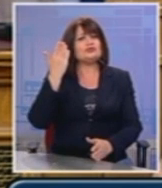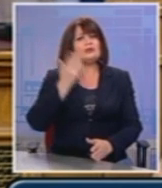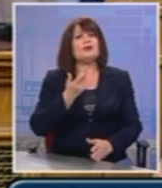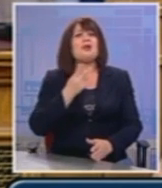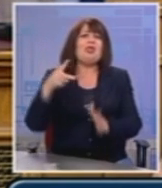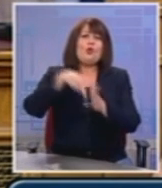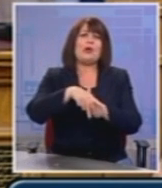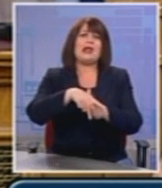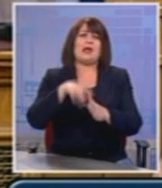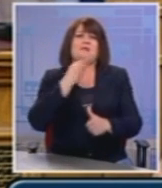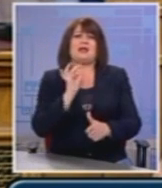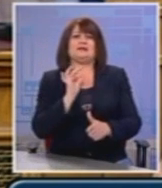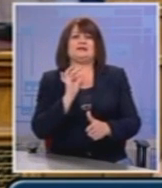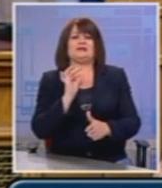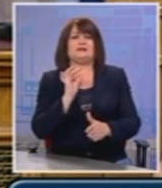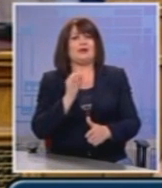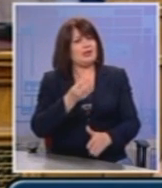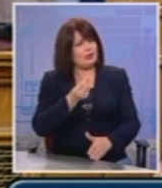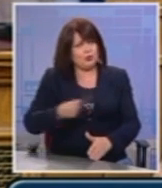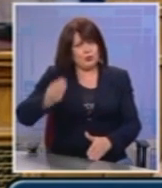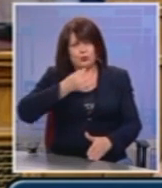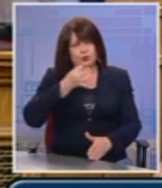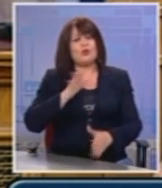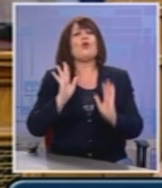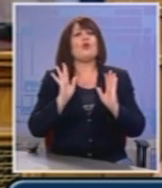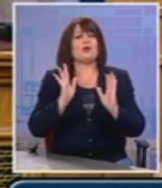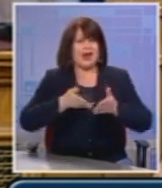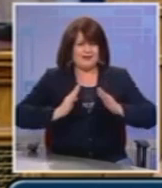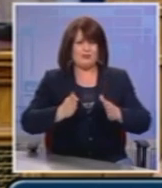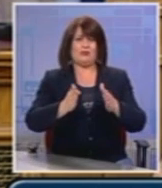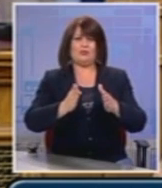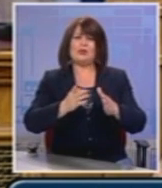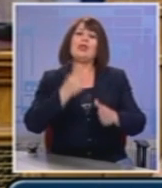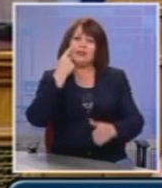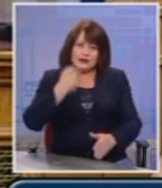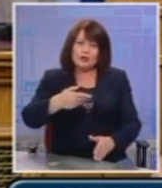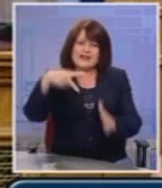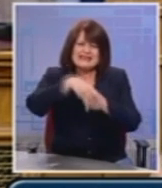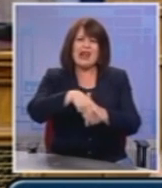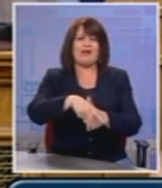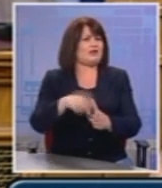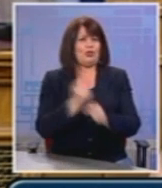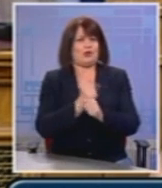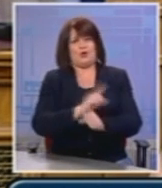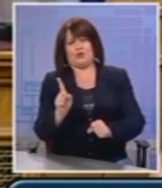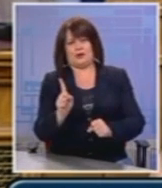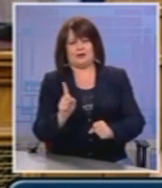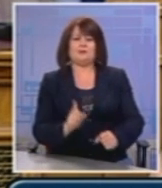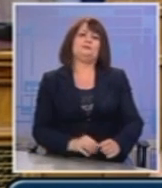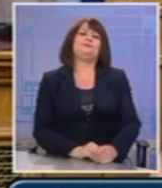τη δουλεία δεν πρόκειται για υπερβολή και αν συνεχίσουμε στην ίδια κατεύθυνση κινδυνεύουμε να το δούμε μπροστά στα μάτια μας